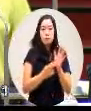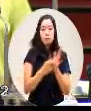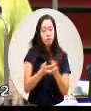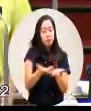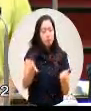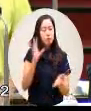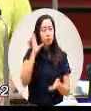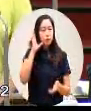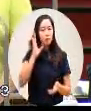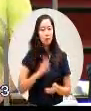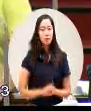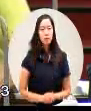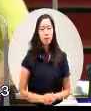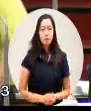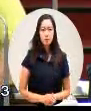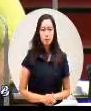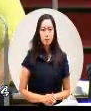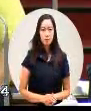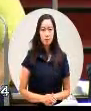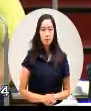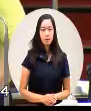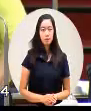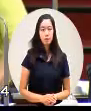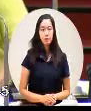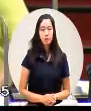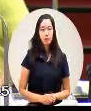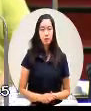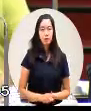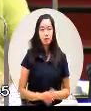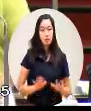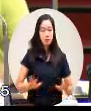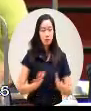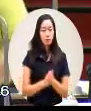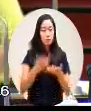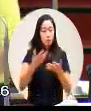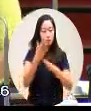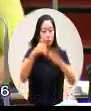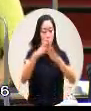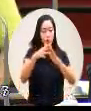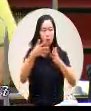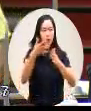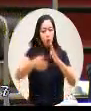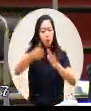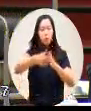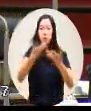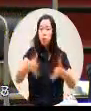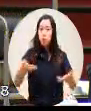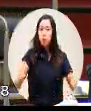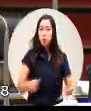哦，大家知影起啦。即马有真侪校长啦，吼、哦，因为伊